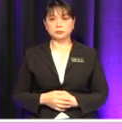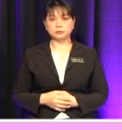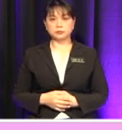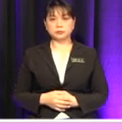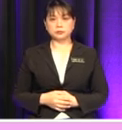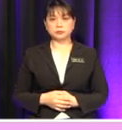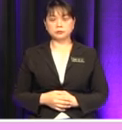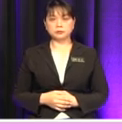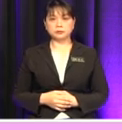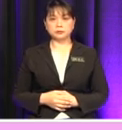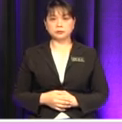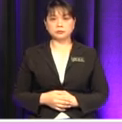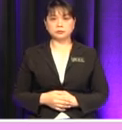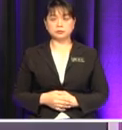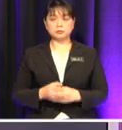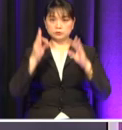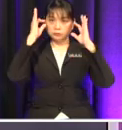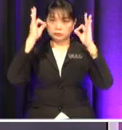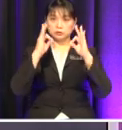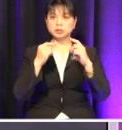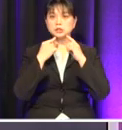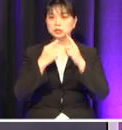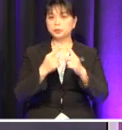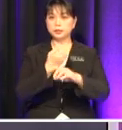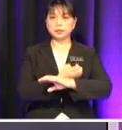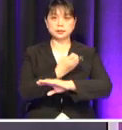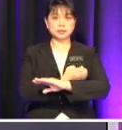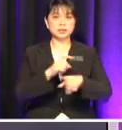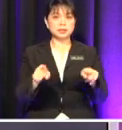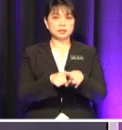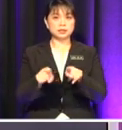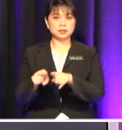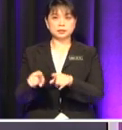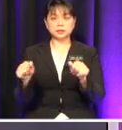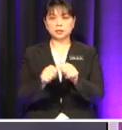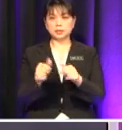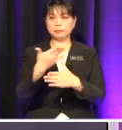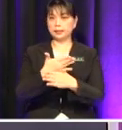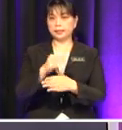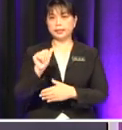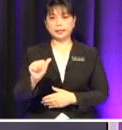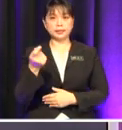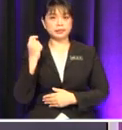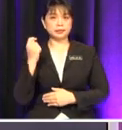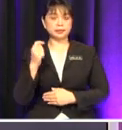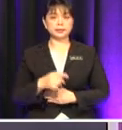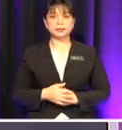sebab format untuk menjawab essay lebih kurang sama dengan bagian e tadi